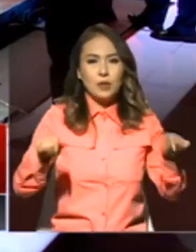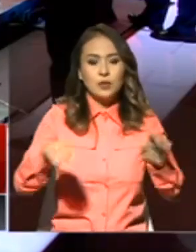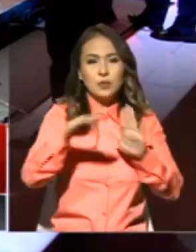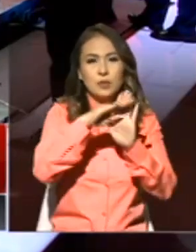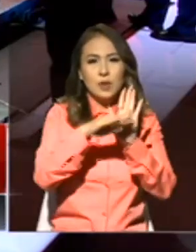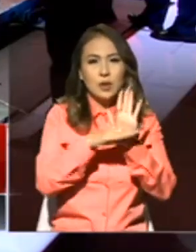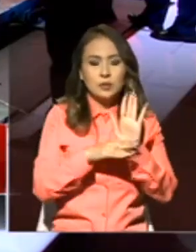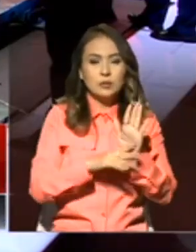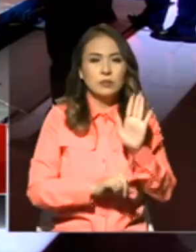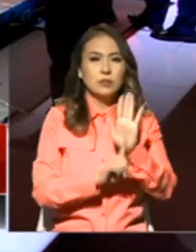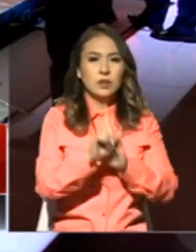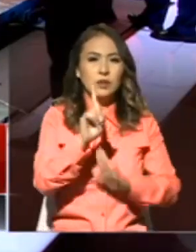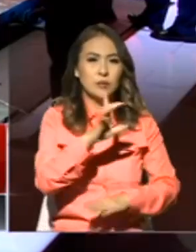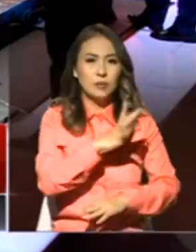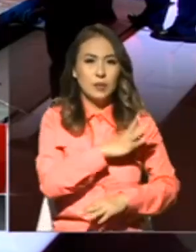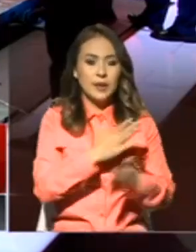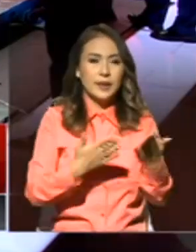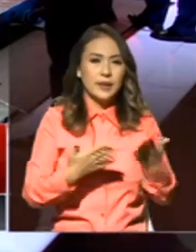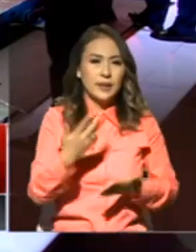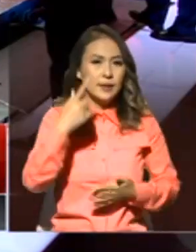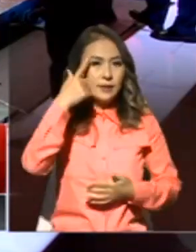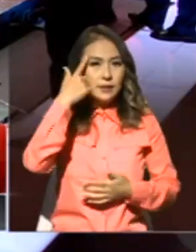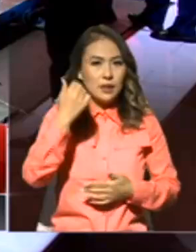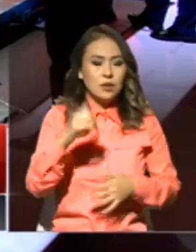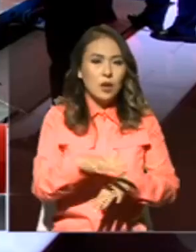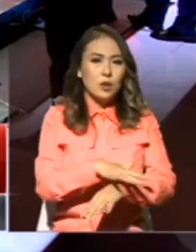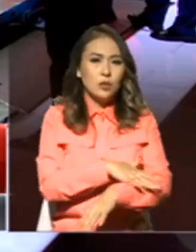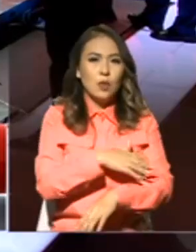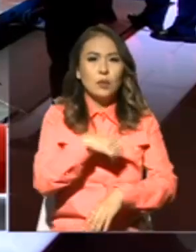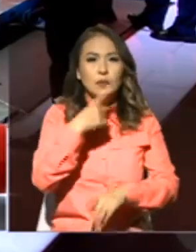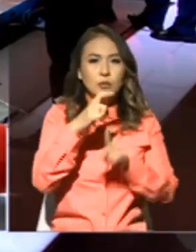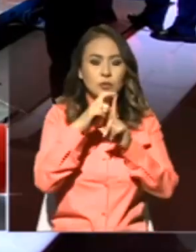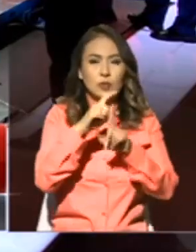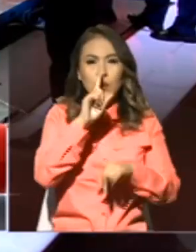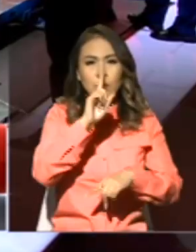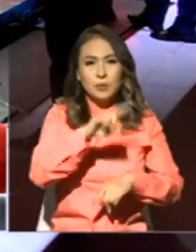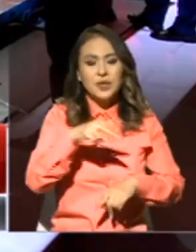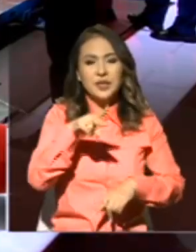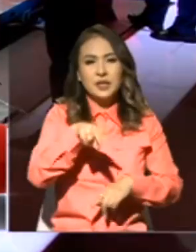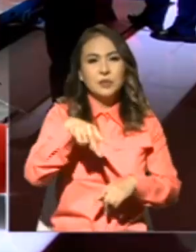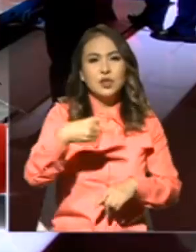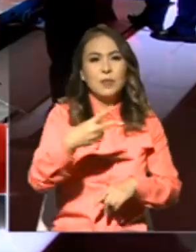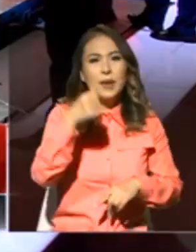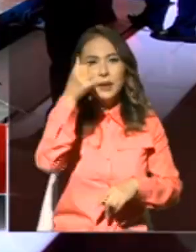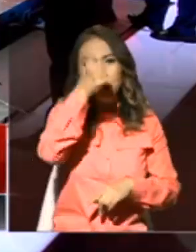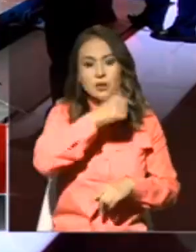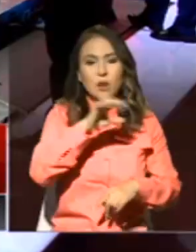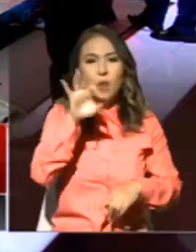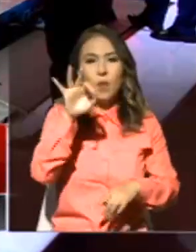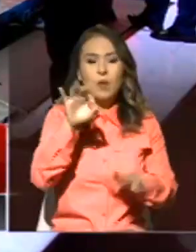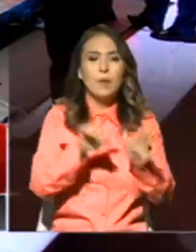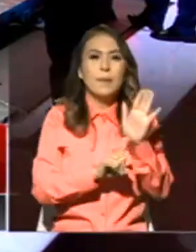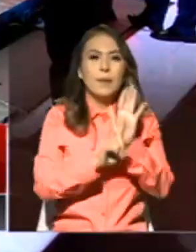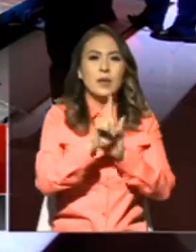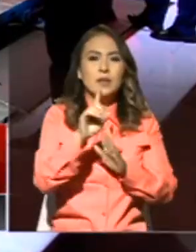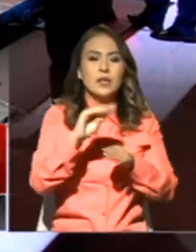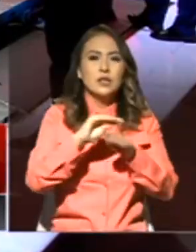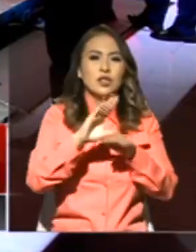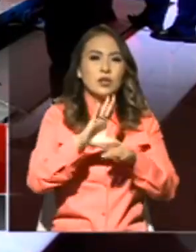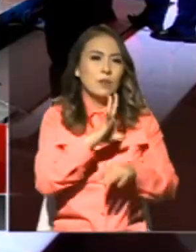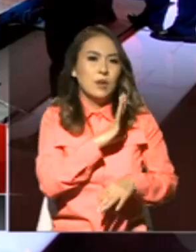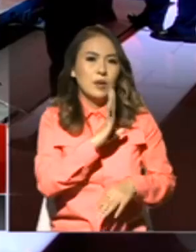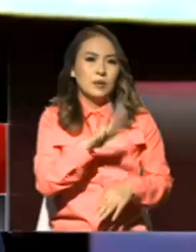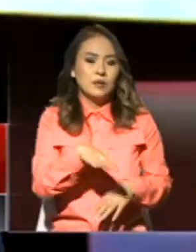бейімдеуге жұмысқа кірістік. Егер білетін болсаңыздар, енді ұзақ сөйледі деп айтпаңыздар, 22 жылдың қазан айынан бастап жинамаған